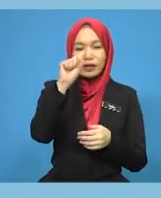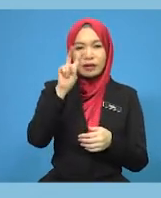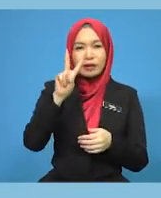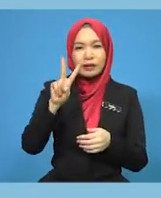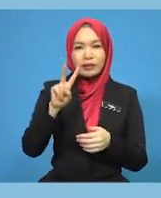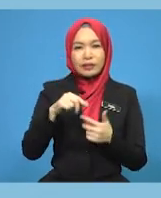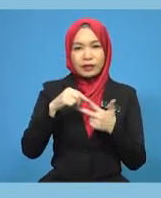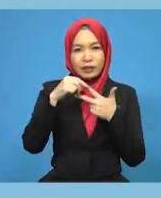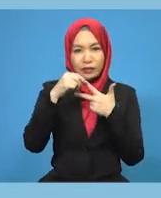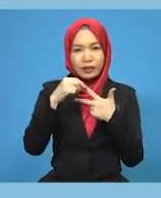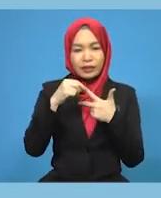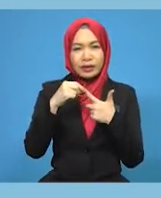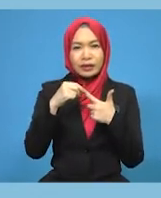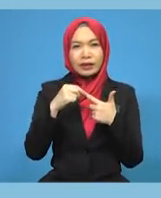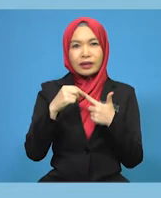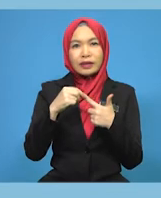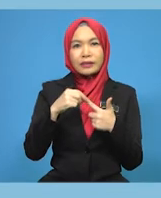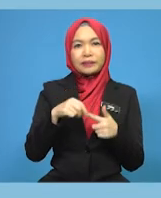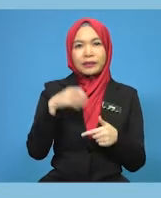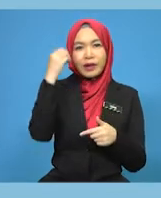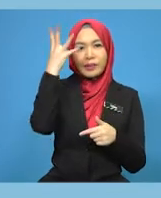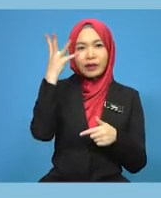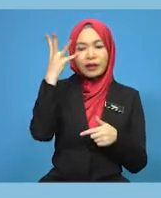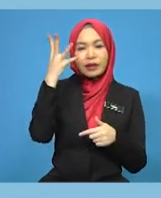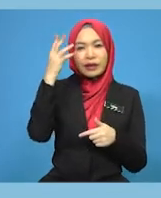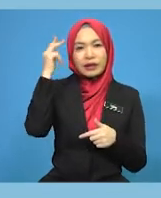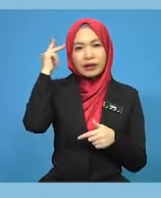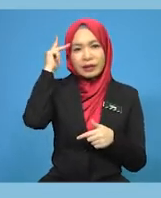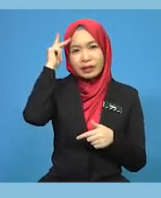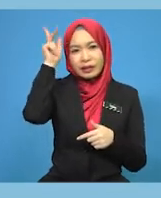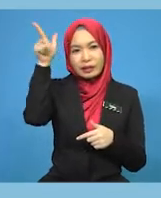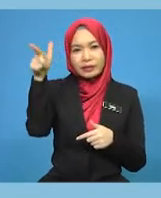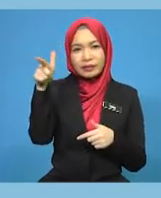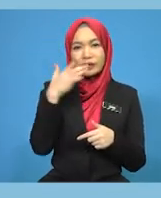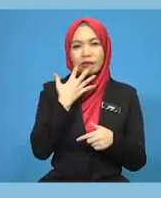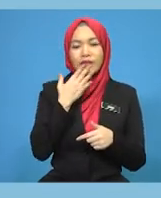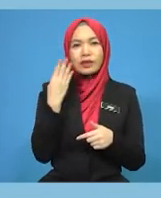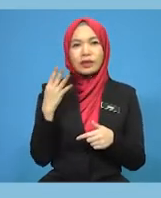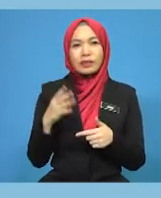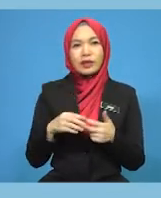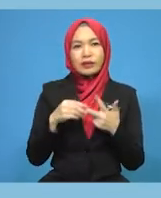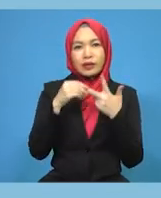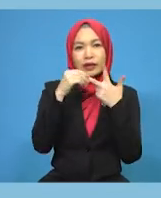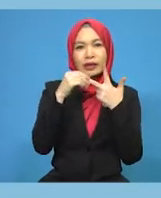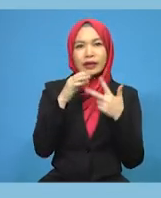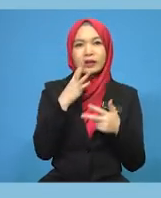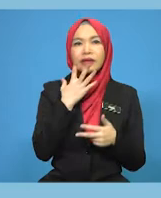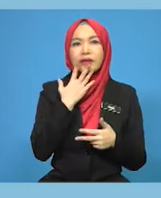biru. Yang ketiga, senaraikan 3 warna sejuk dan 3 warna panas.